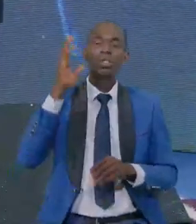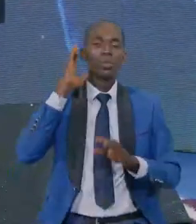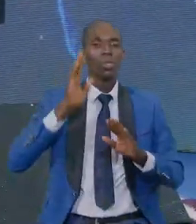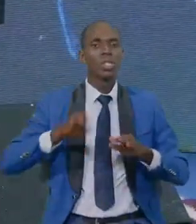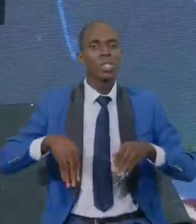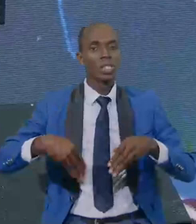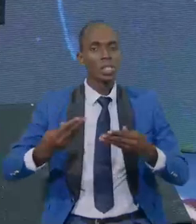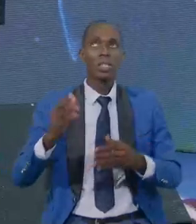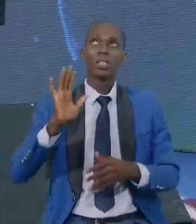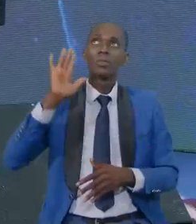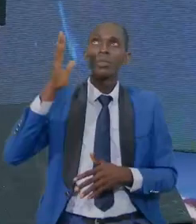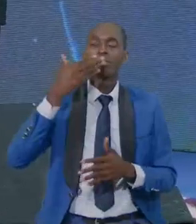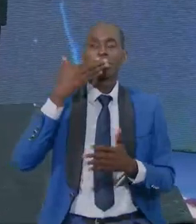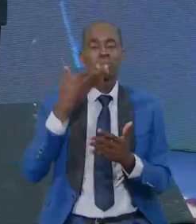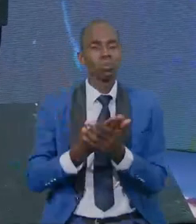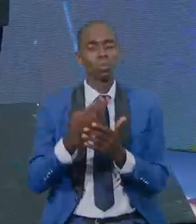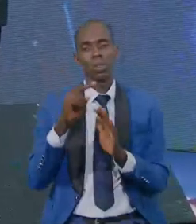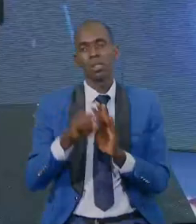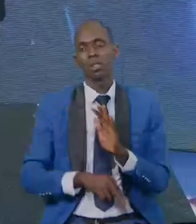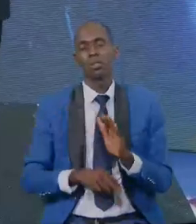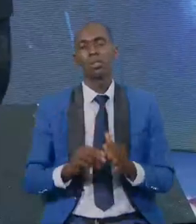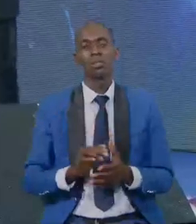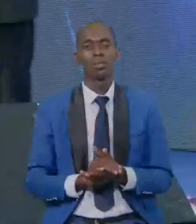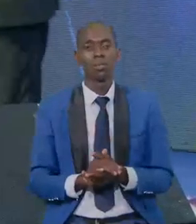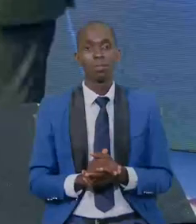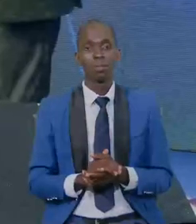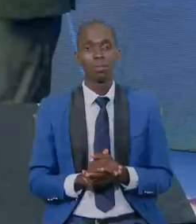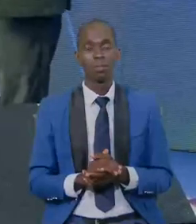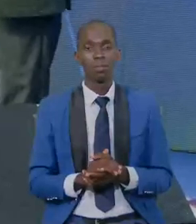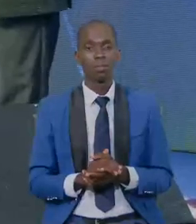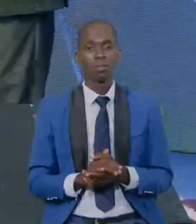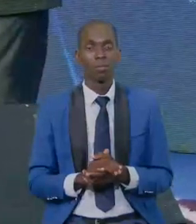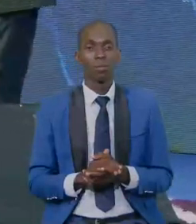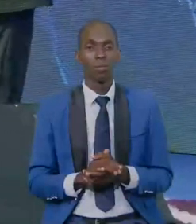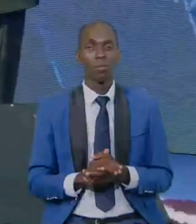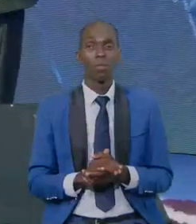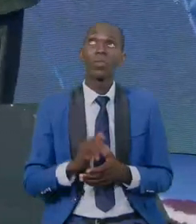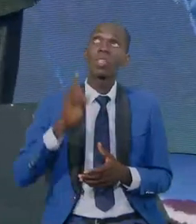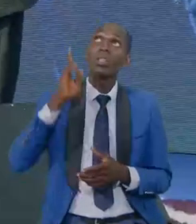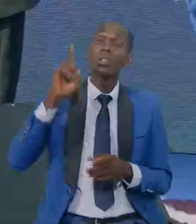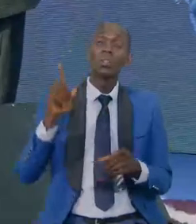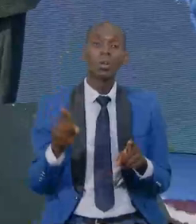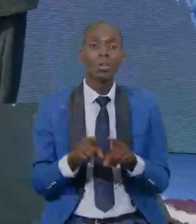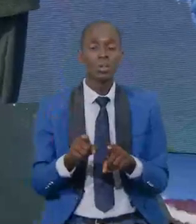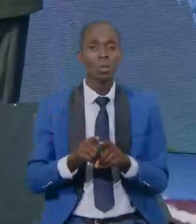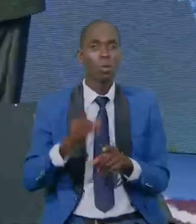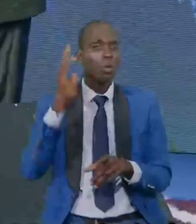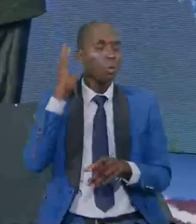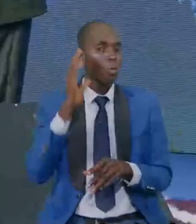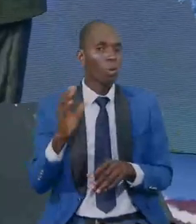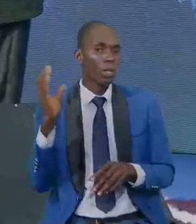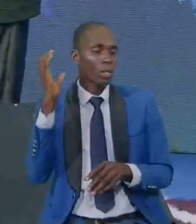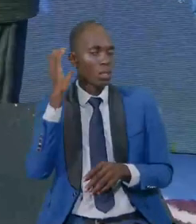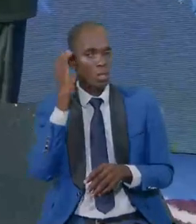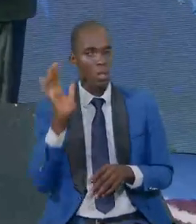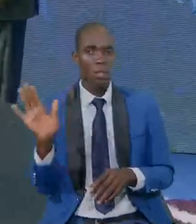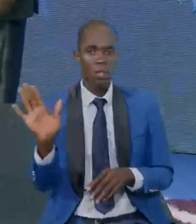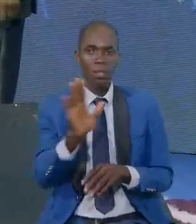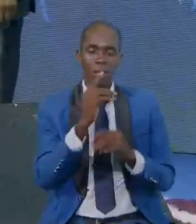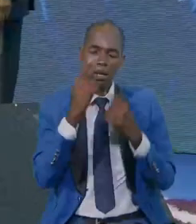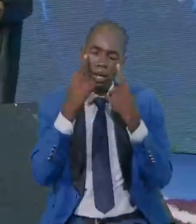his goodness. Le Seigneur donne la bonté à quiconque l'évoque. He also will hear their cry